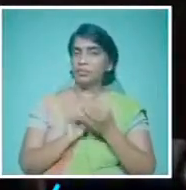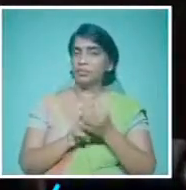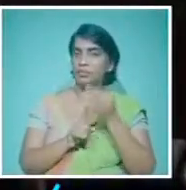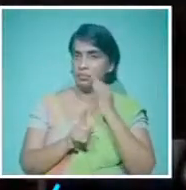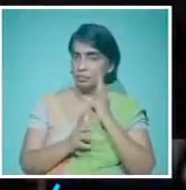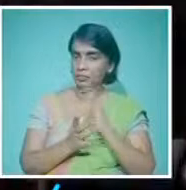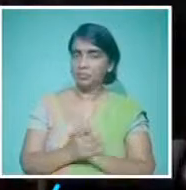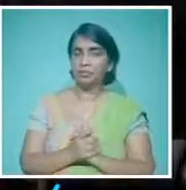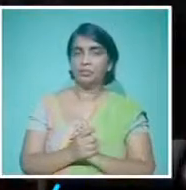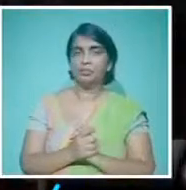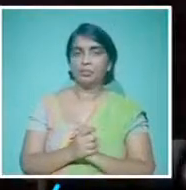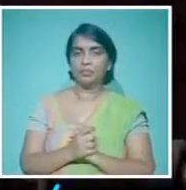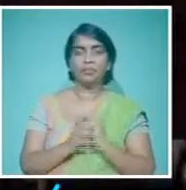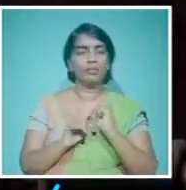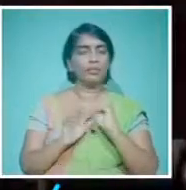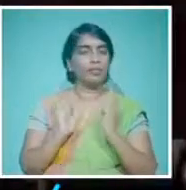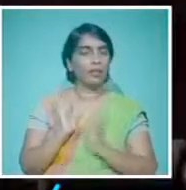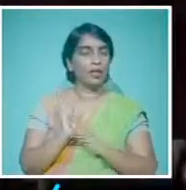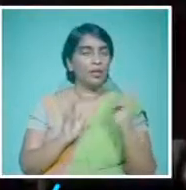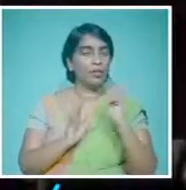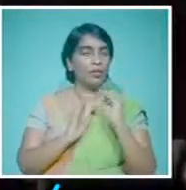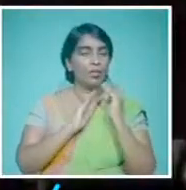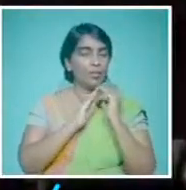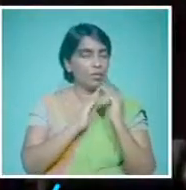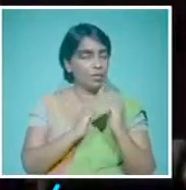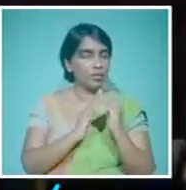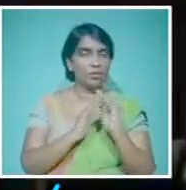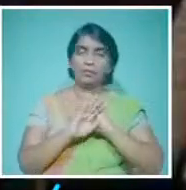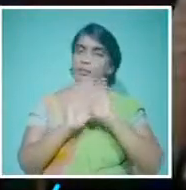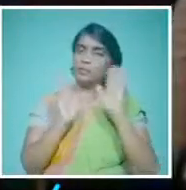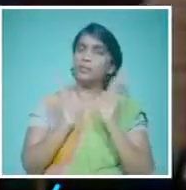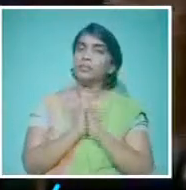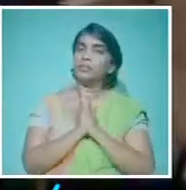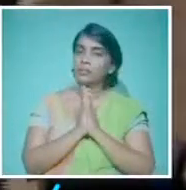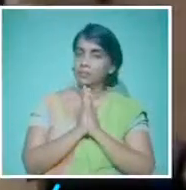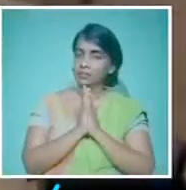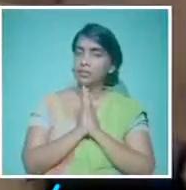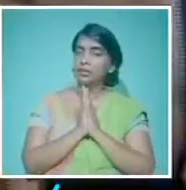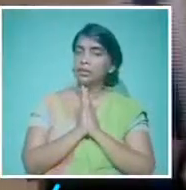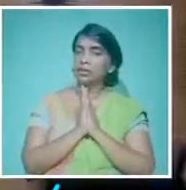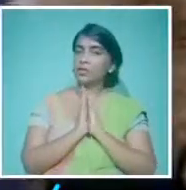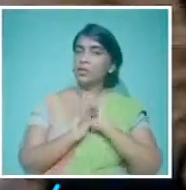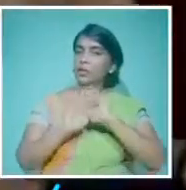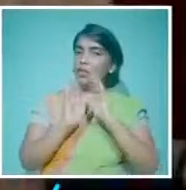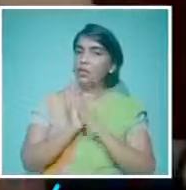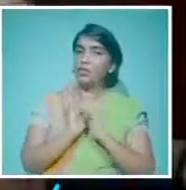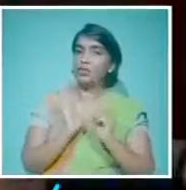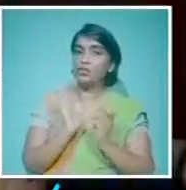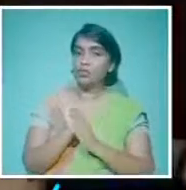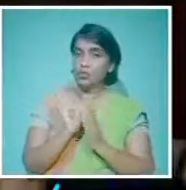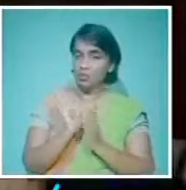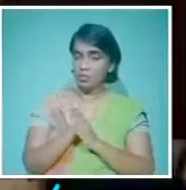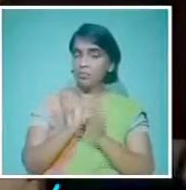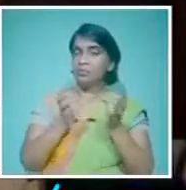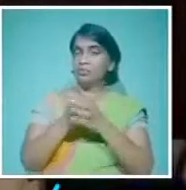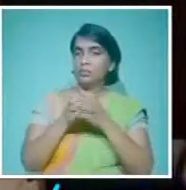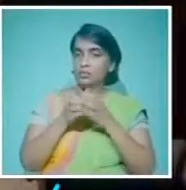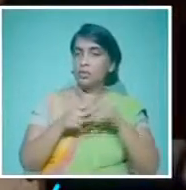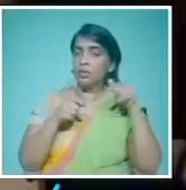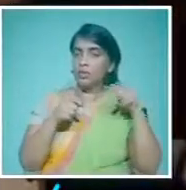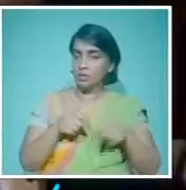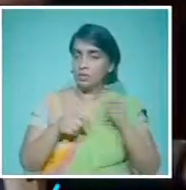Putuma, Agramate Karyale Atulu, Siluma Commission Sabha Atulu,